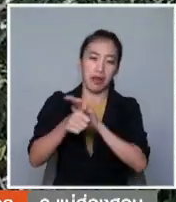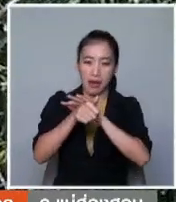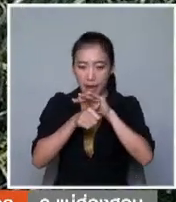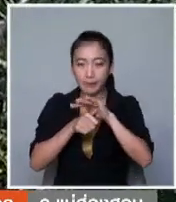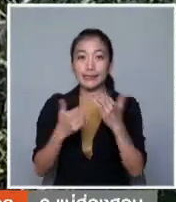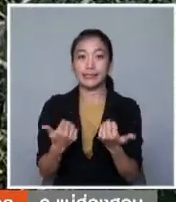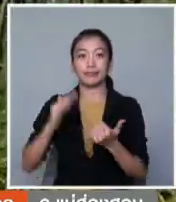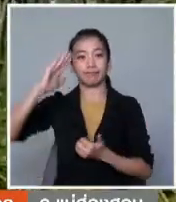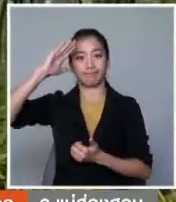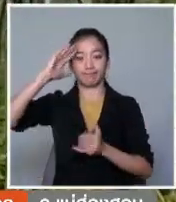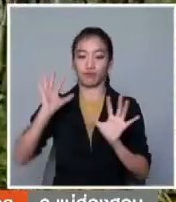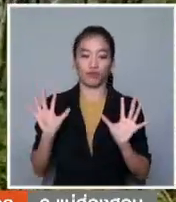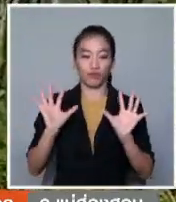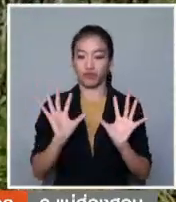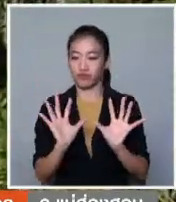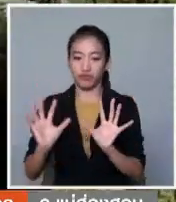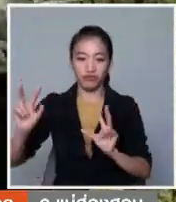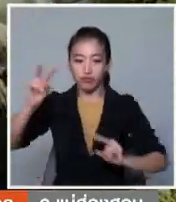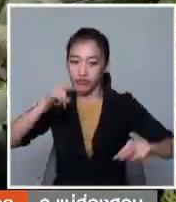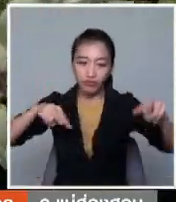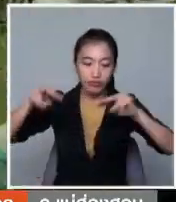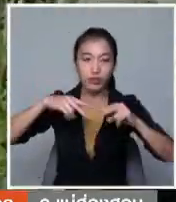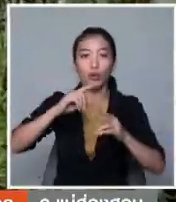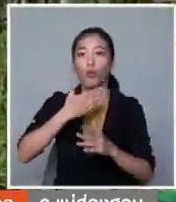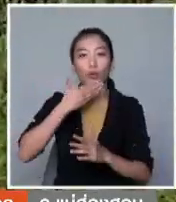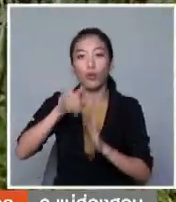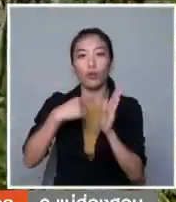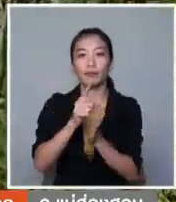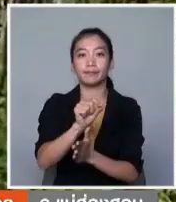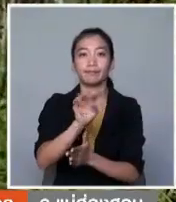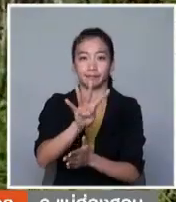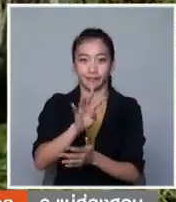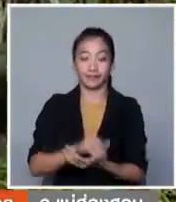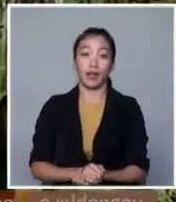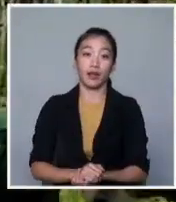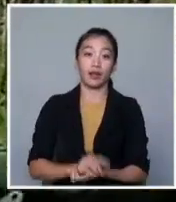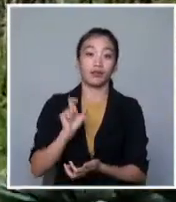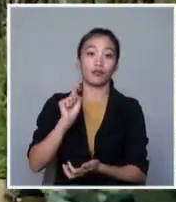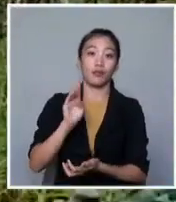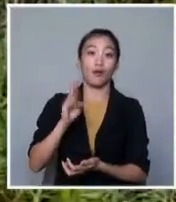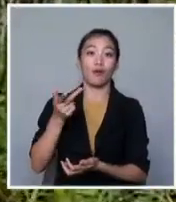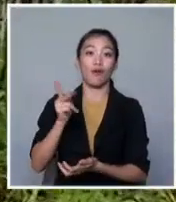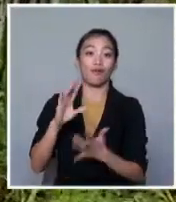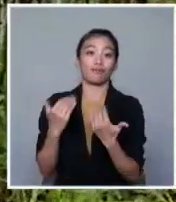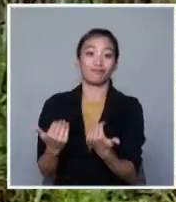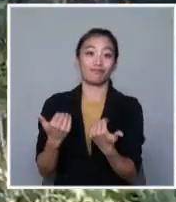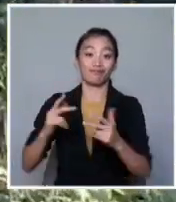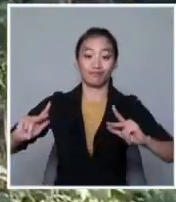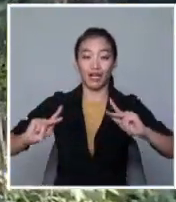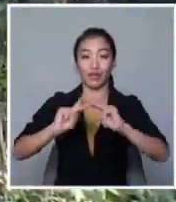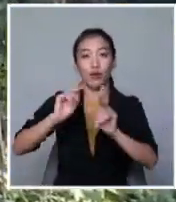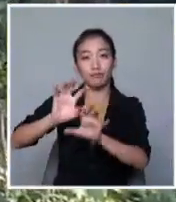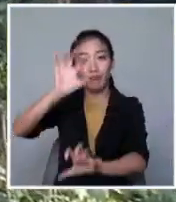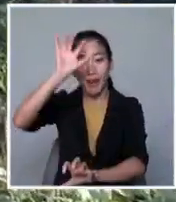ตรวจเข้มตลอด 24ชั่วโมงเลยในขณะที่สุริหารสนะการการแพร่ระบาดโควิช19กระทรวง